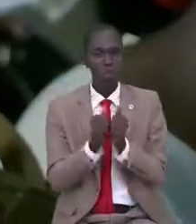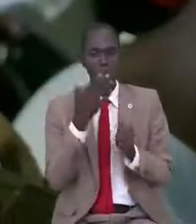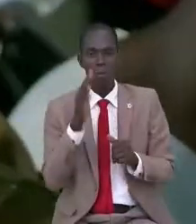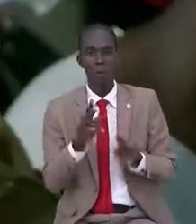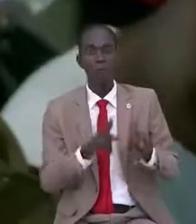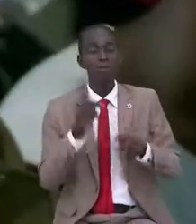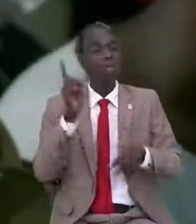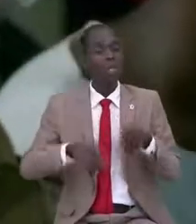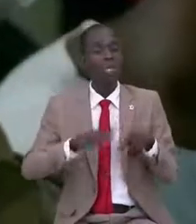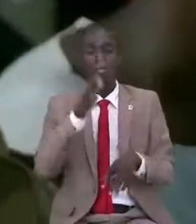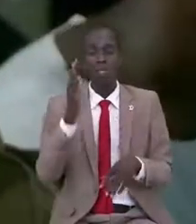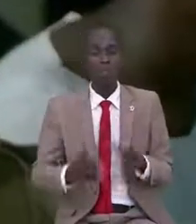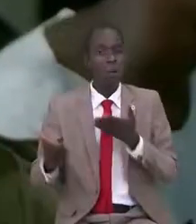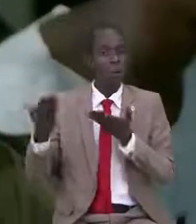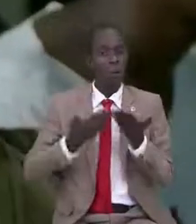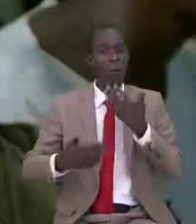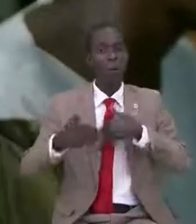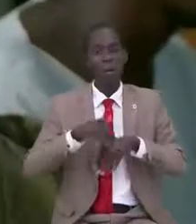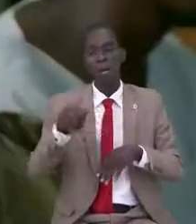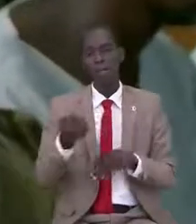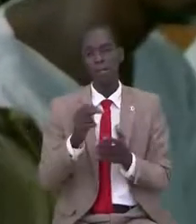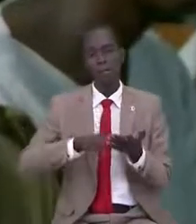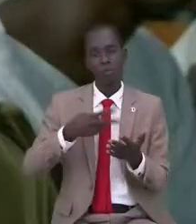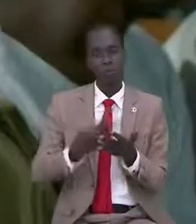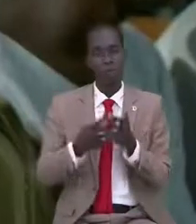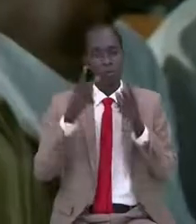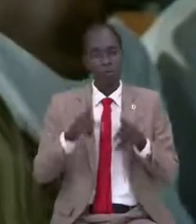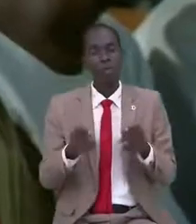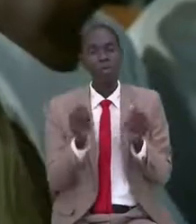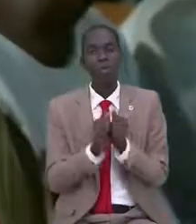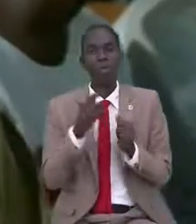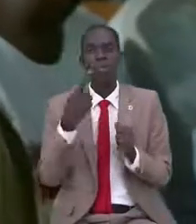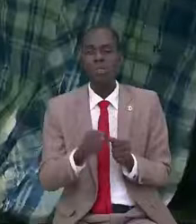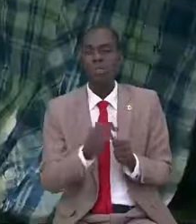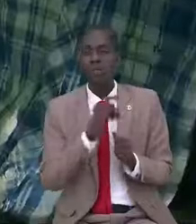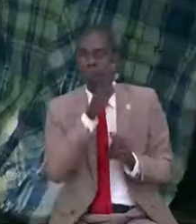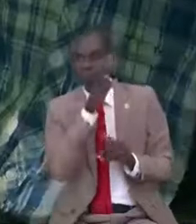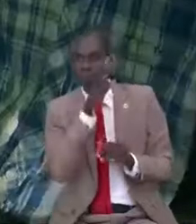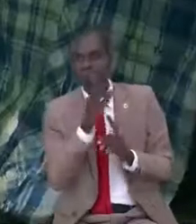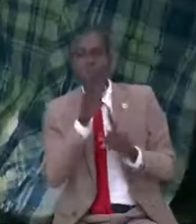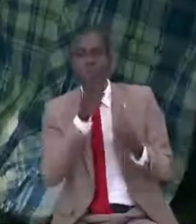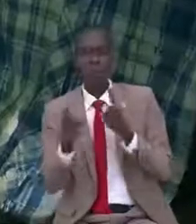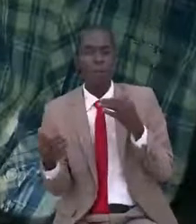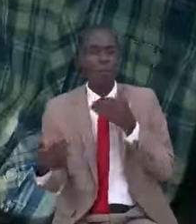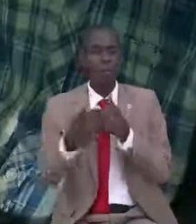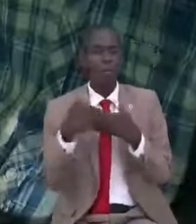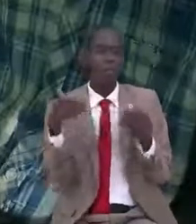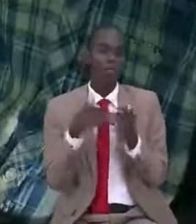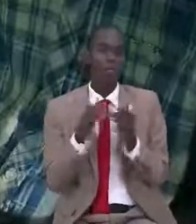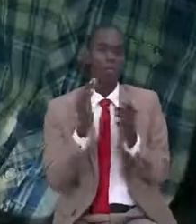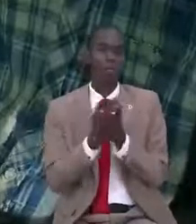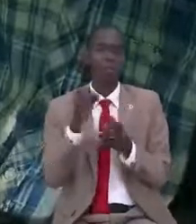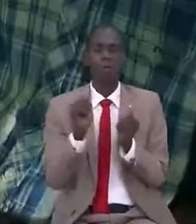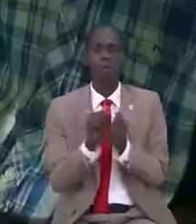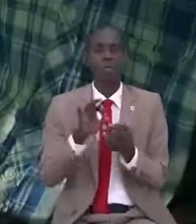elle marche. On ne peut jamais restaurer quelqu'un avec le commérage. Tu ne peux restaurer personne avec